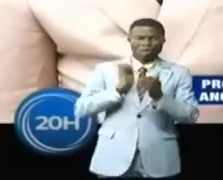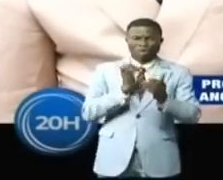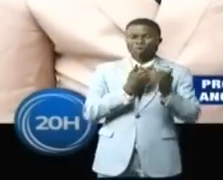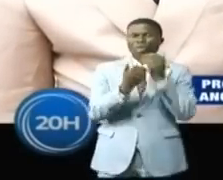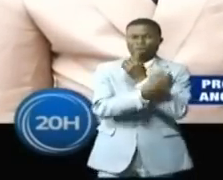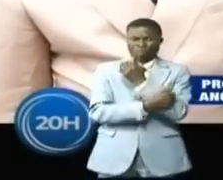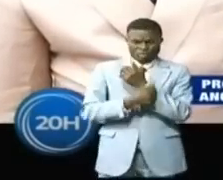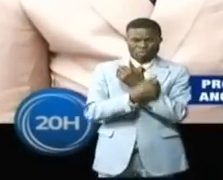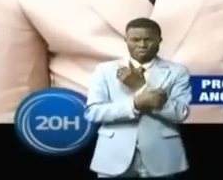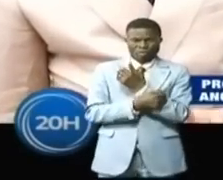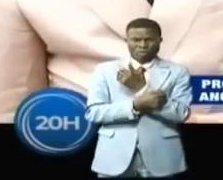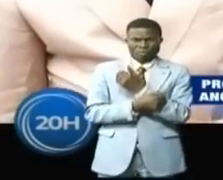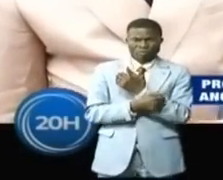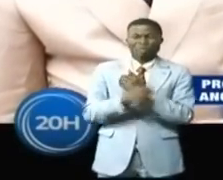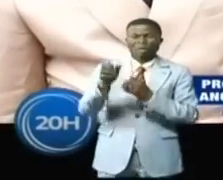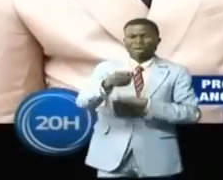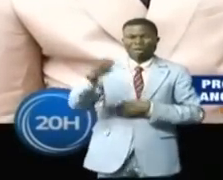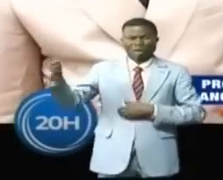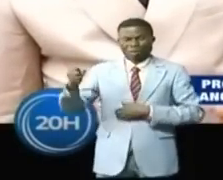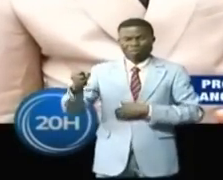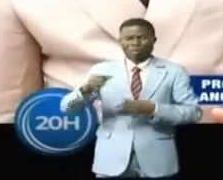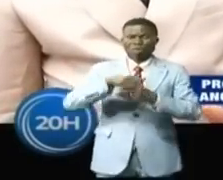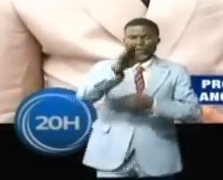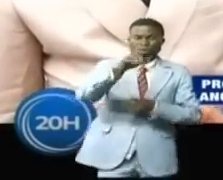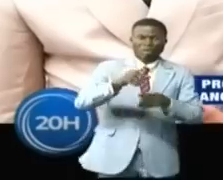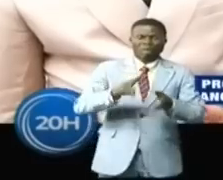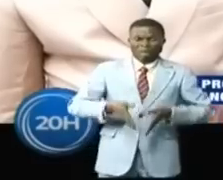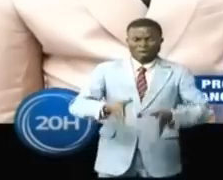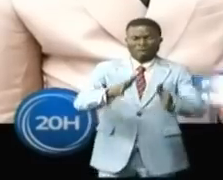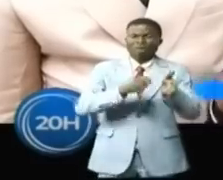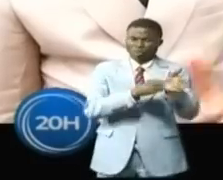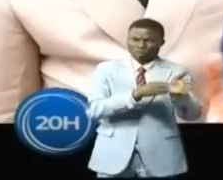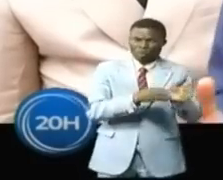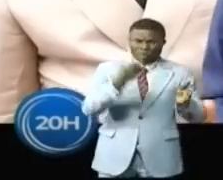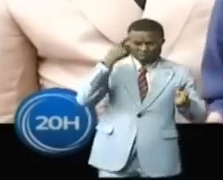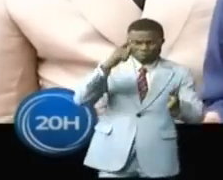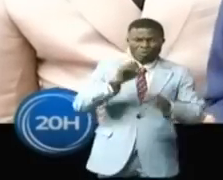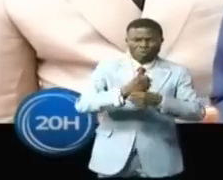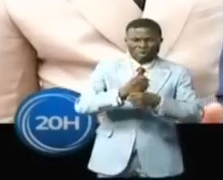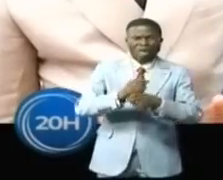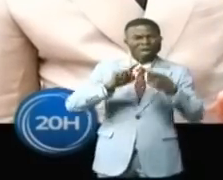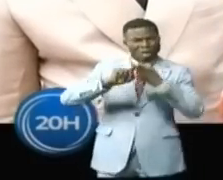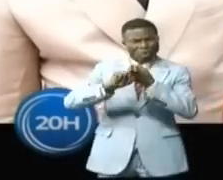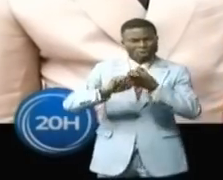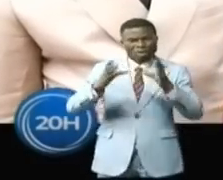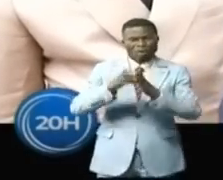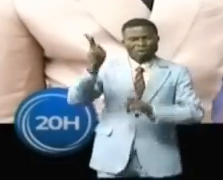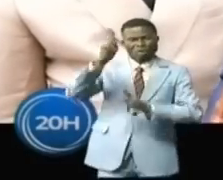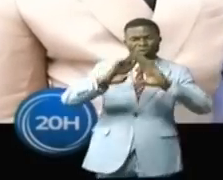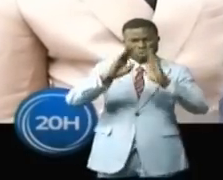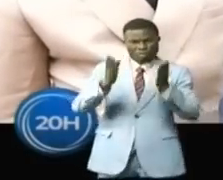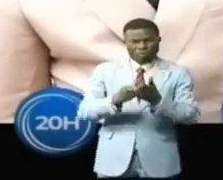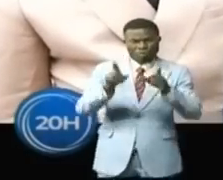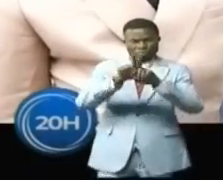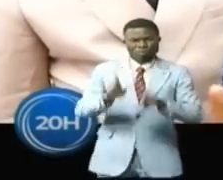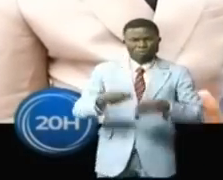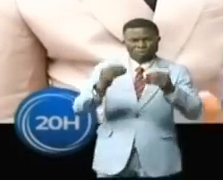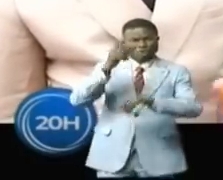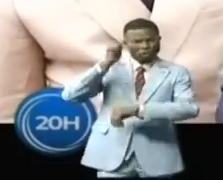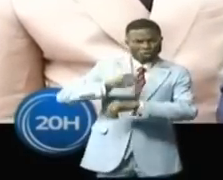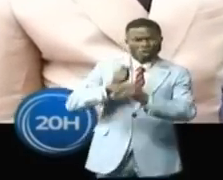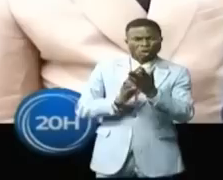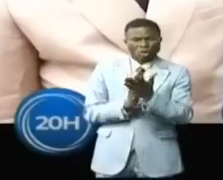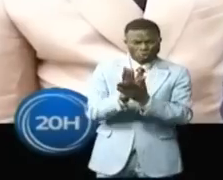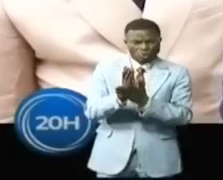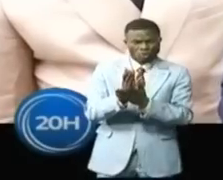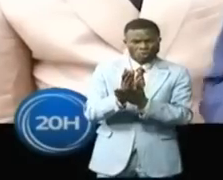pays. C'est la porte de sortie, c'est la voie à suivre pour restaurer la confiance avec la population et remettre la justice en ordre